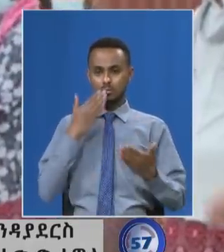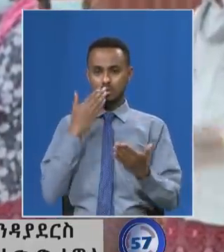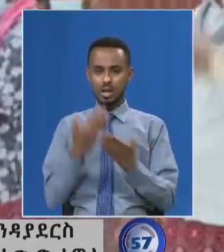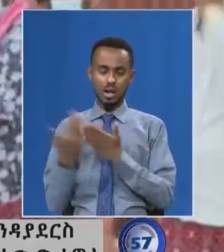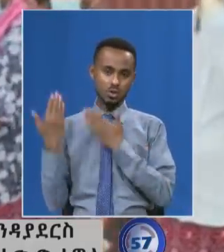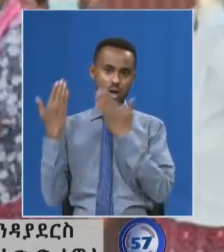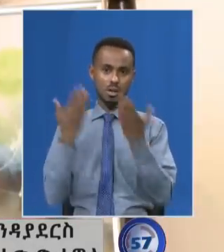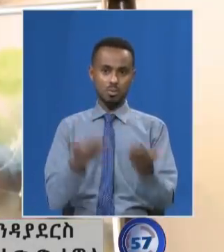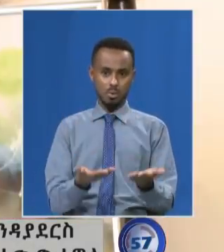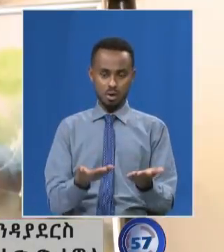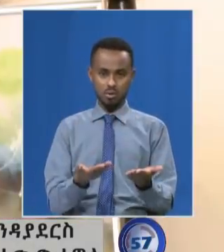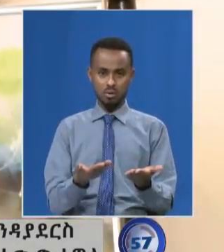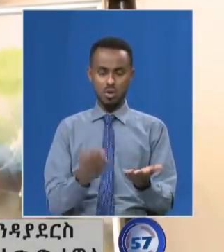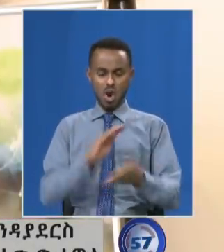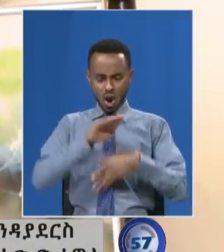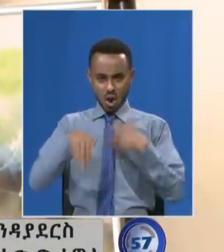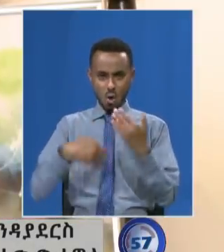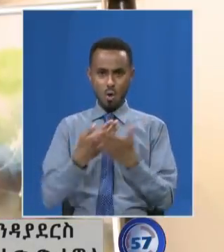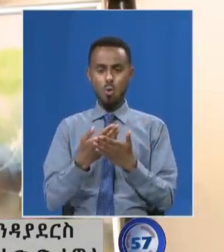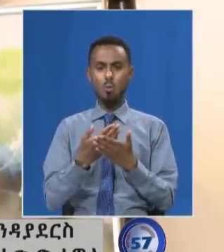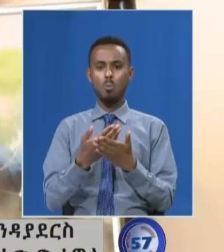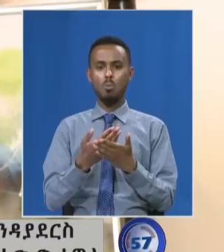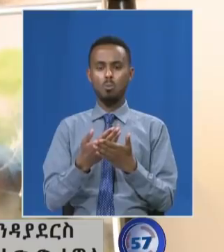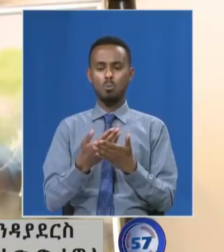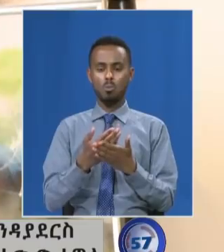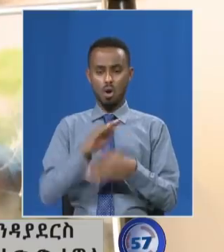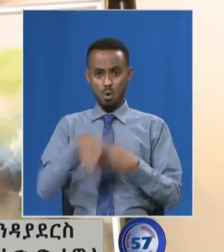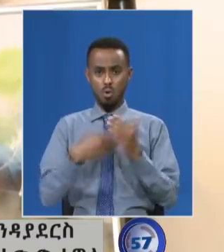ምስጋናቸውን አቅርበዋል። ለሁሉም ማለት